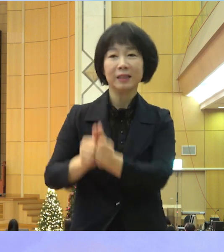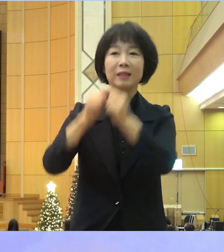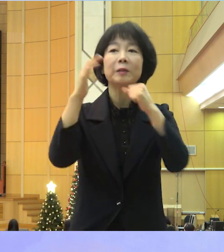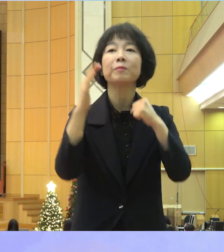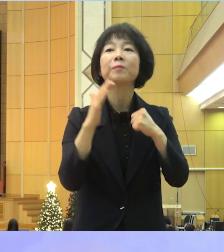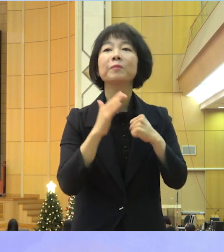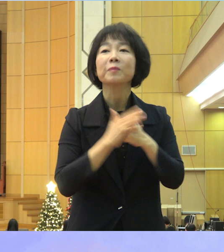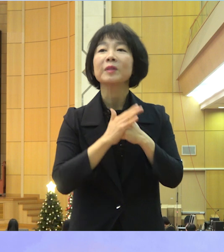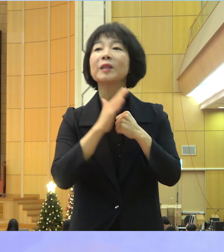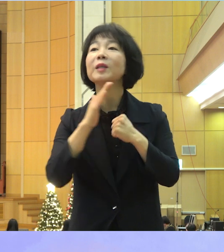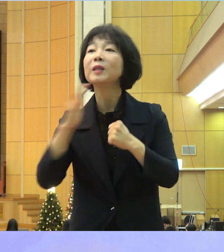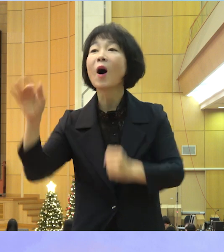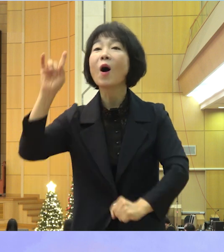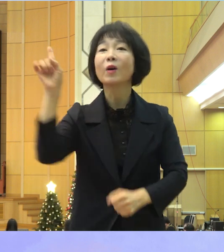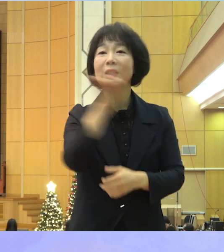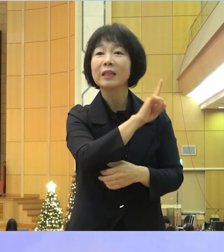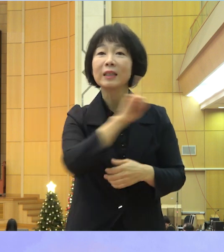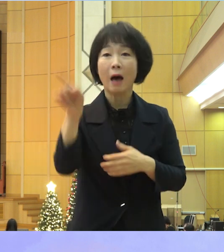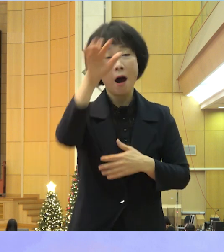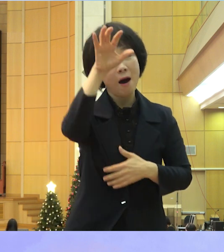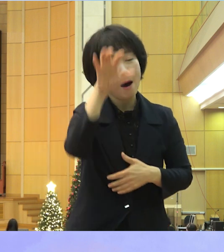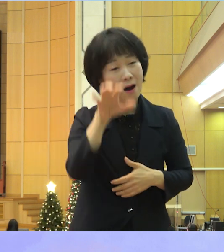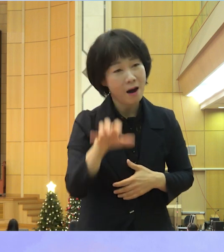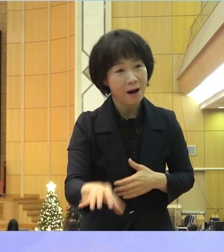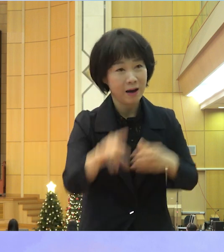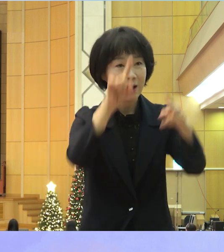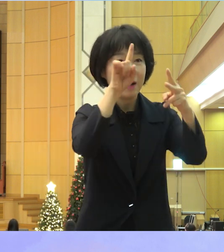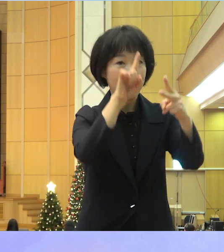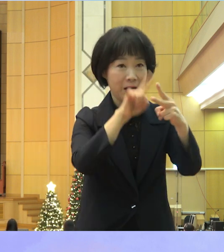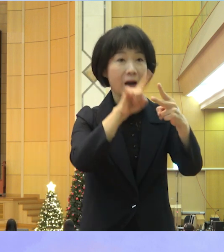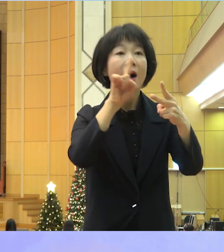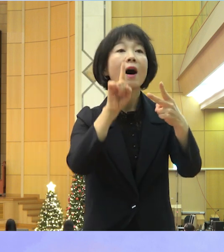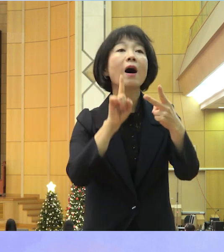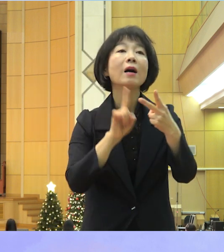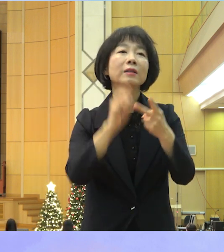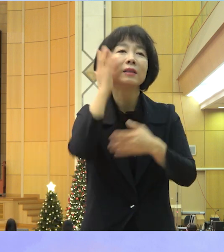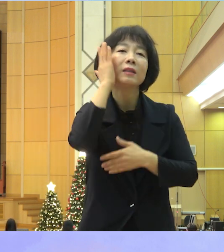동행하니 그 어디나